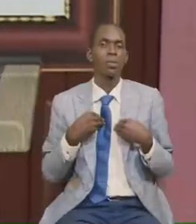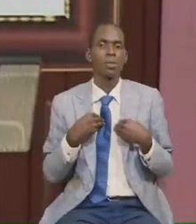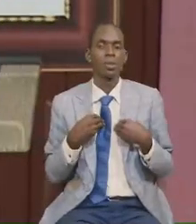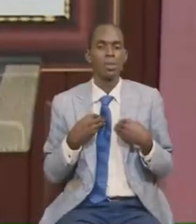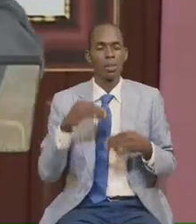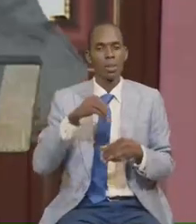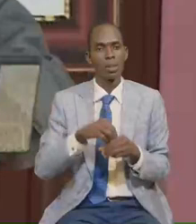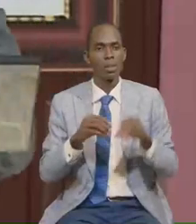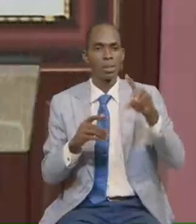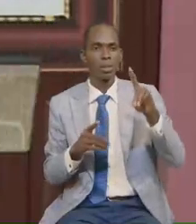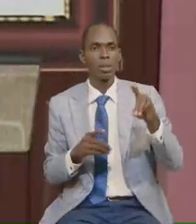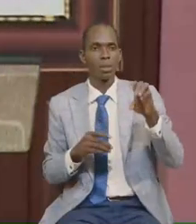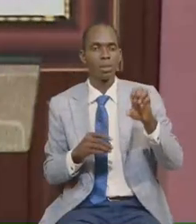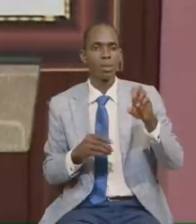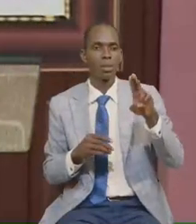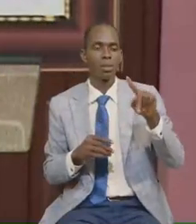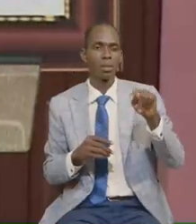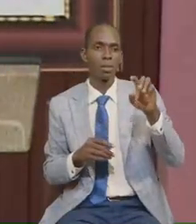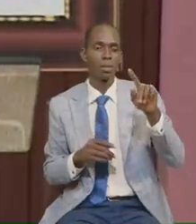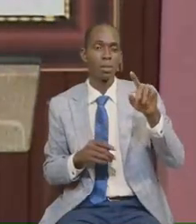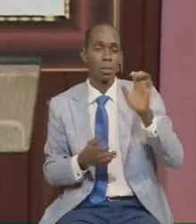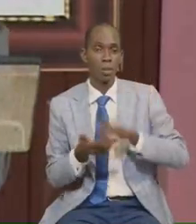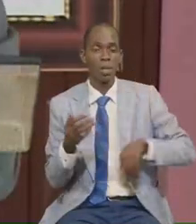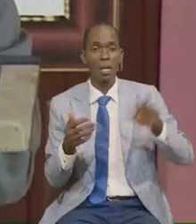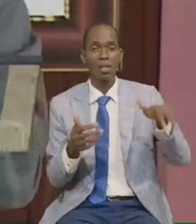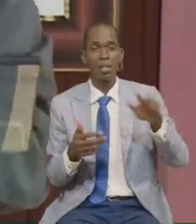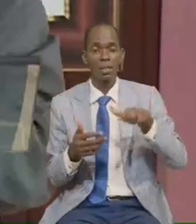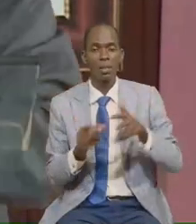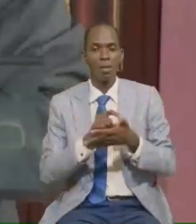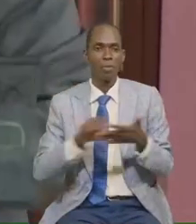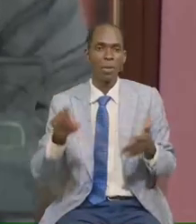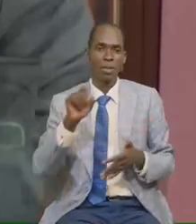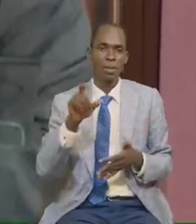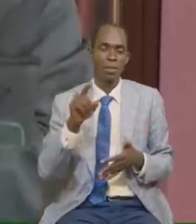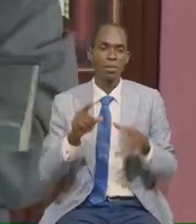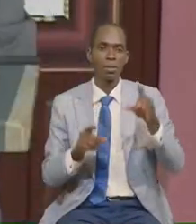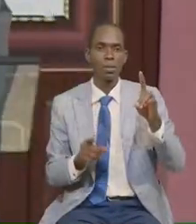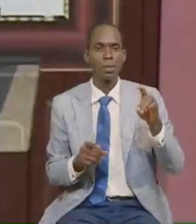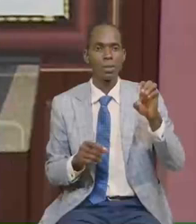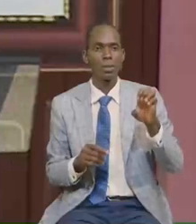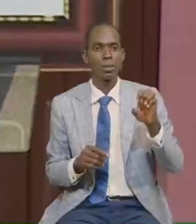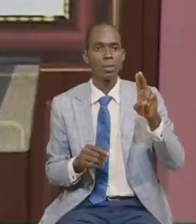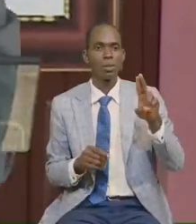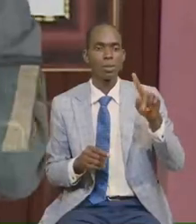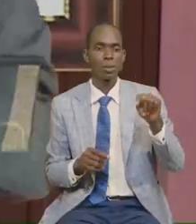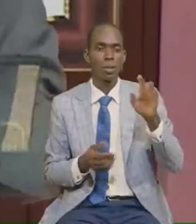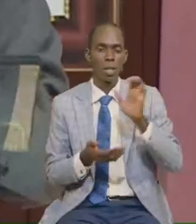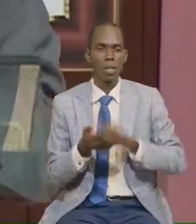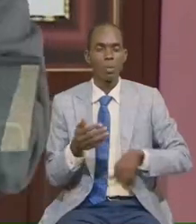chapitre 33 je vous lis le verset 11 détourne 33